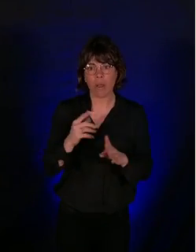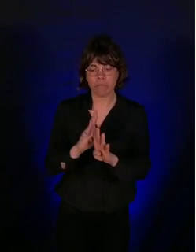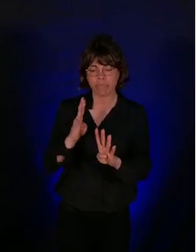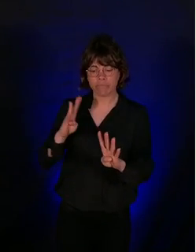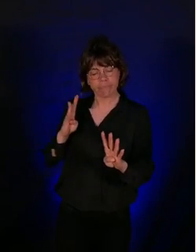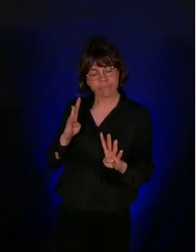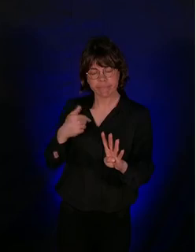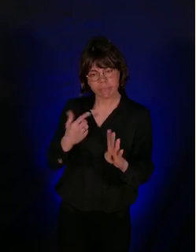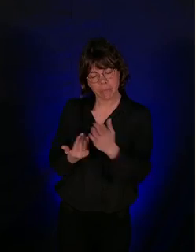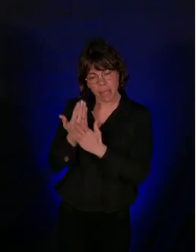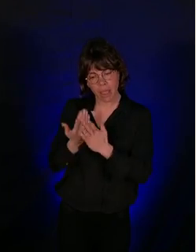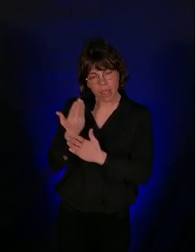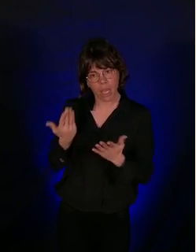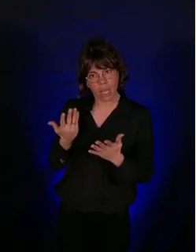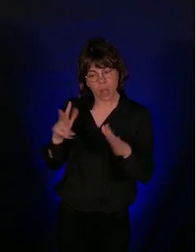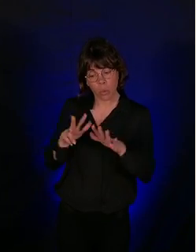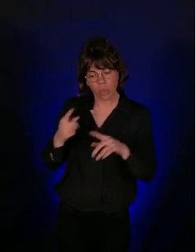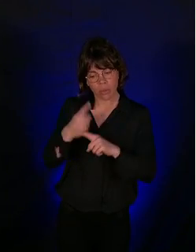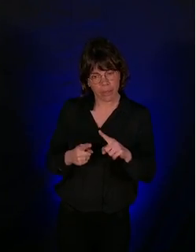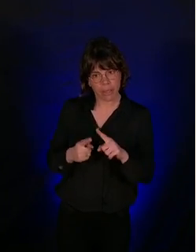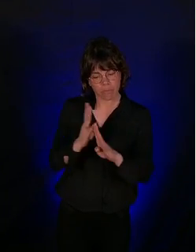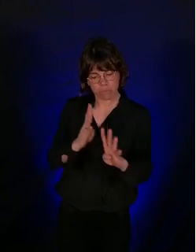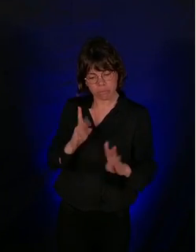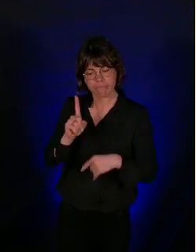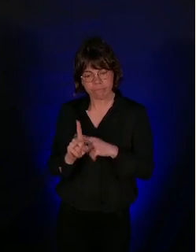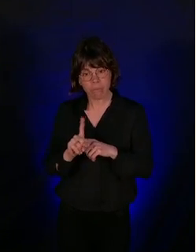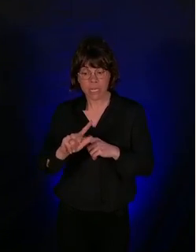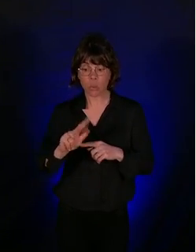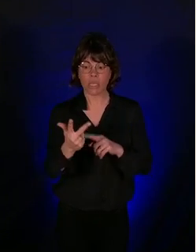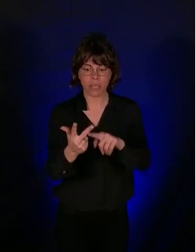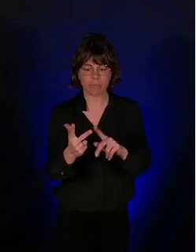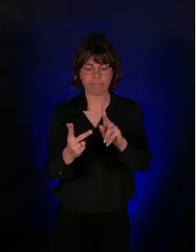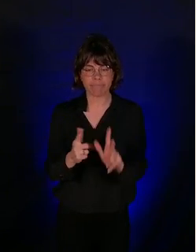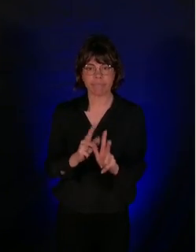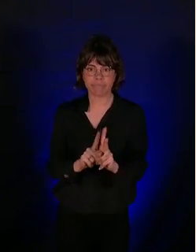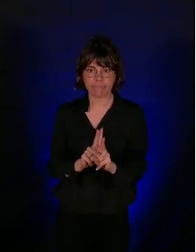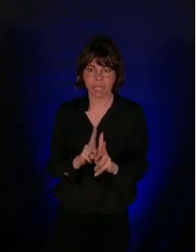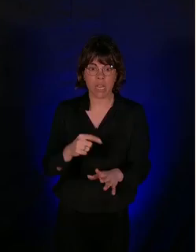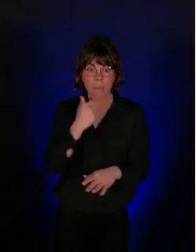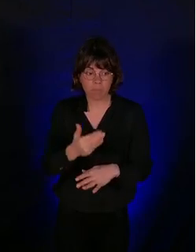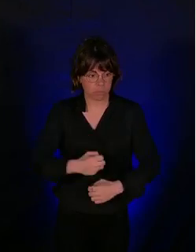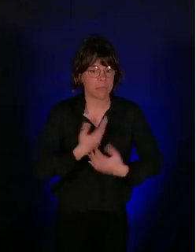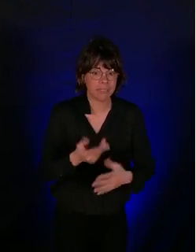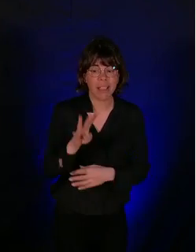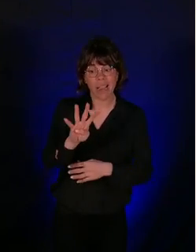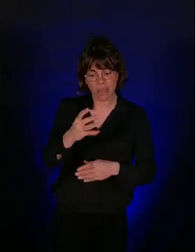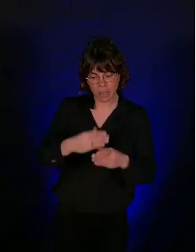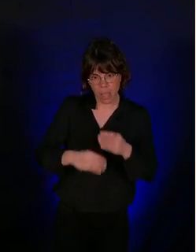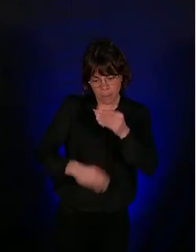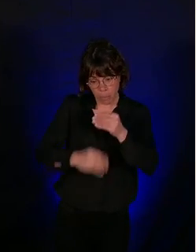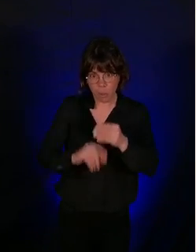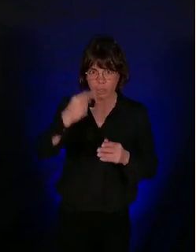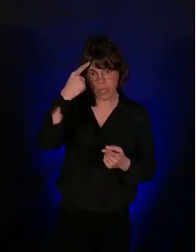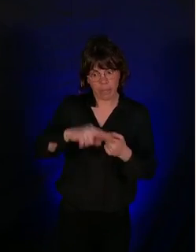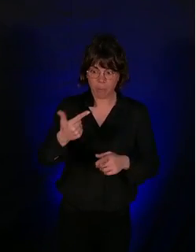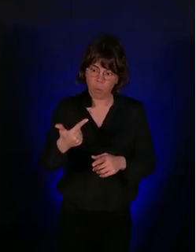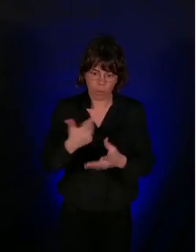matin depuis je suis arrivé à 8h30 sauf que j'étais 3e dans la queue j'ai pas pu exprimer j'avais qu amendement apportter pour le thème 2